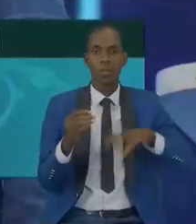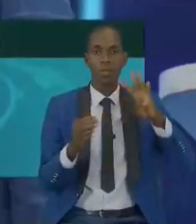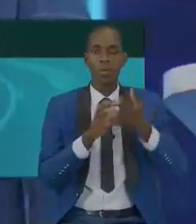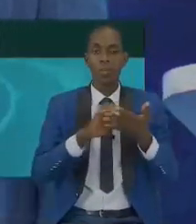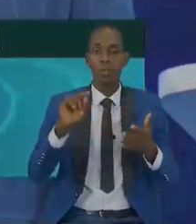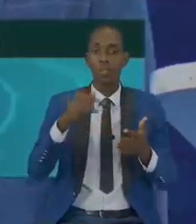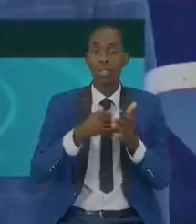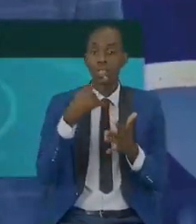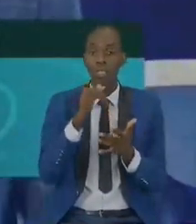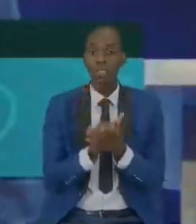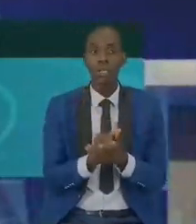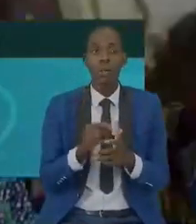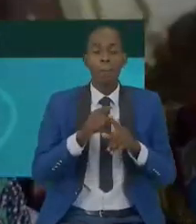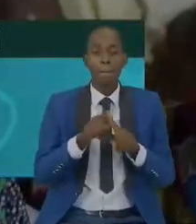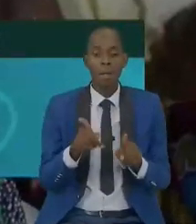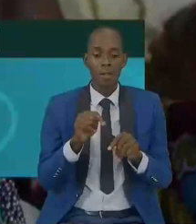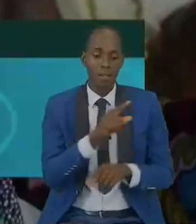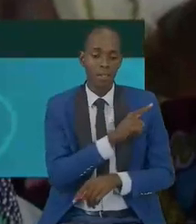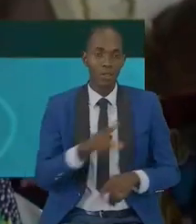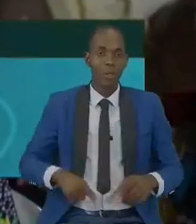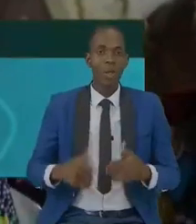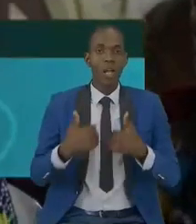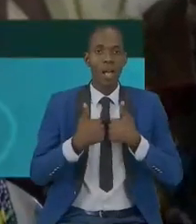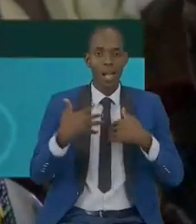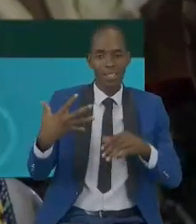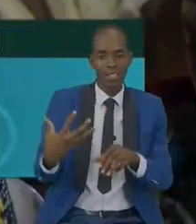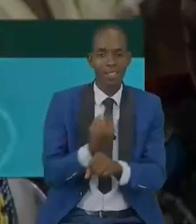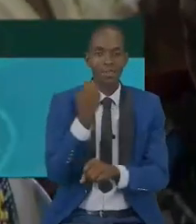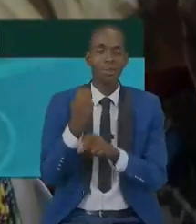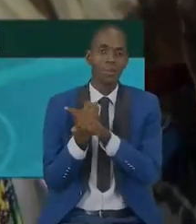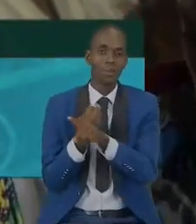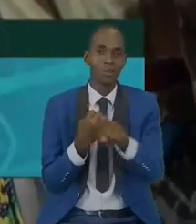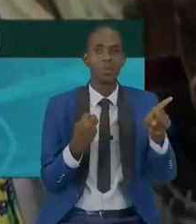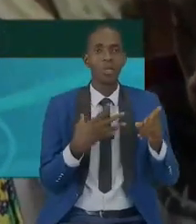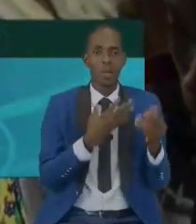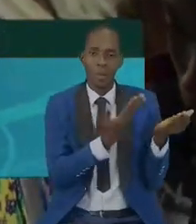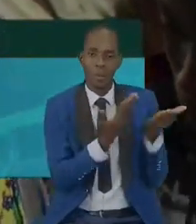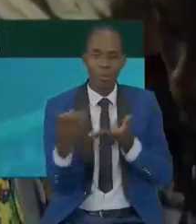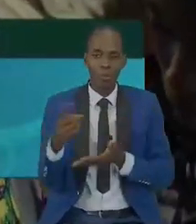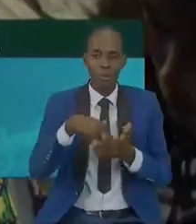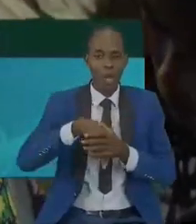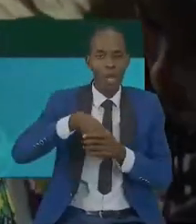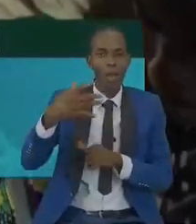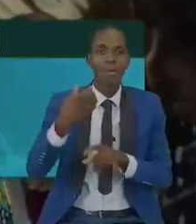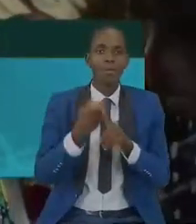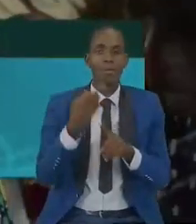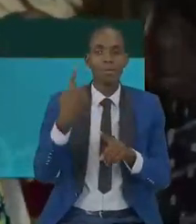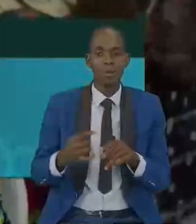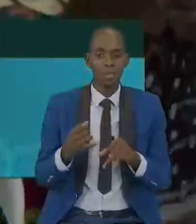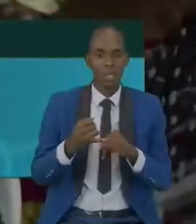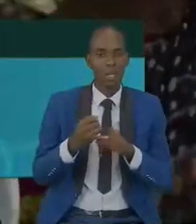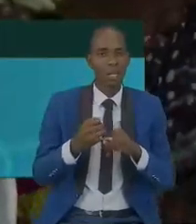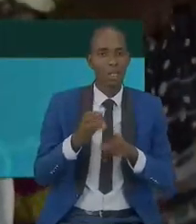directement de la parole de Dieu. Mais tu dis que le Seigneur t'a pris. Deutéronome